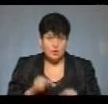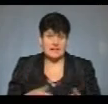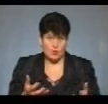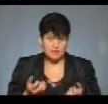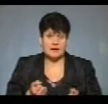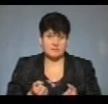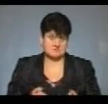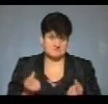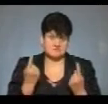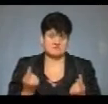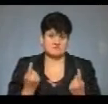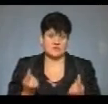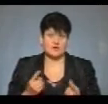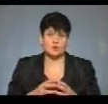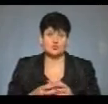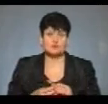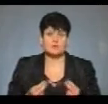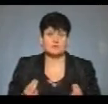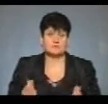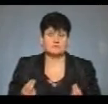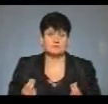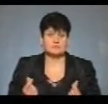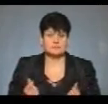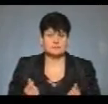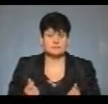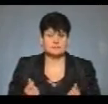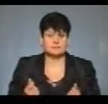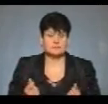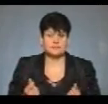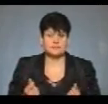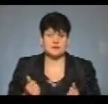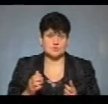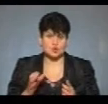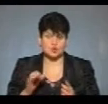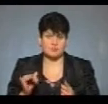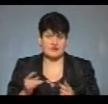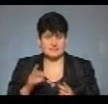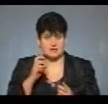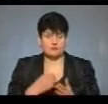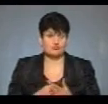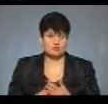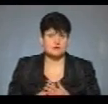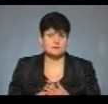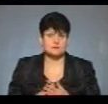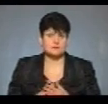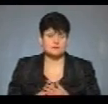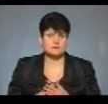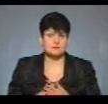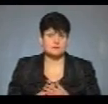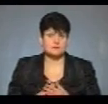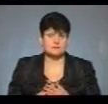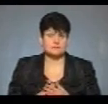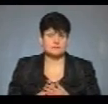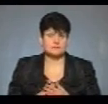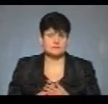отримати досить значну суму так званих субвенцій з держбюджету на особу, так?